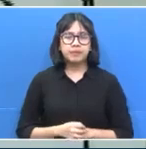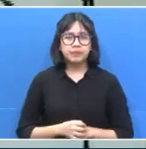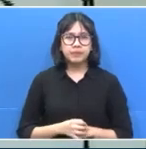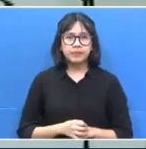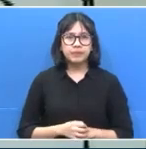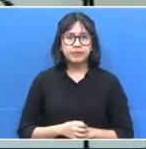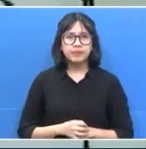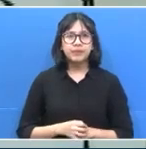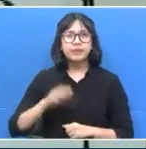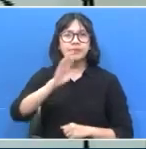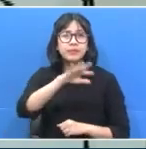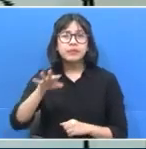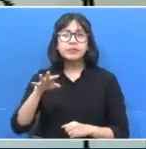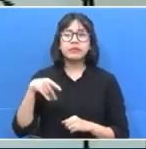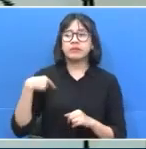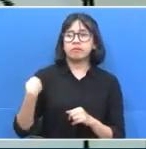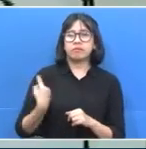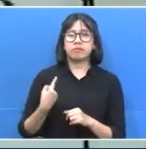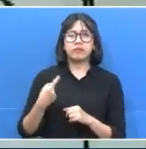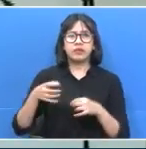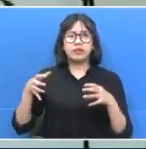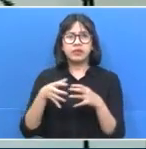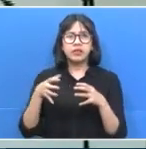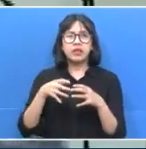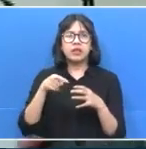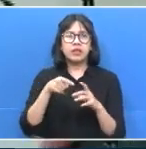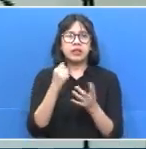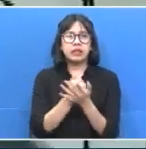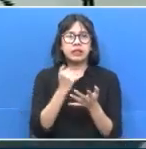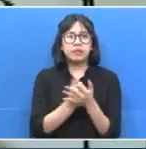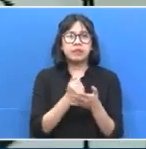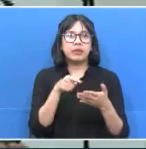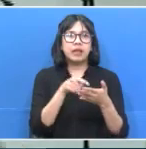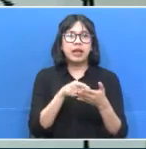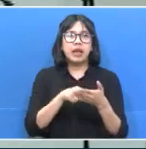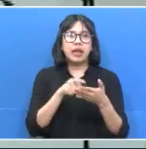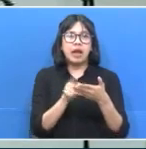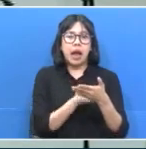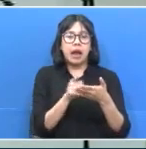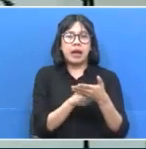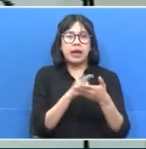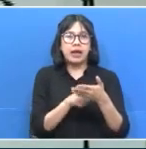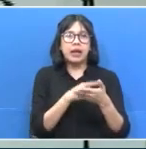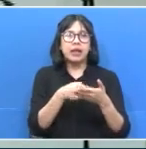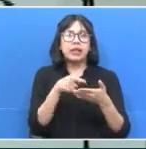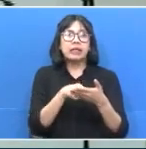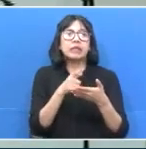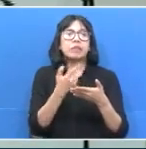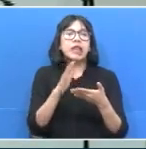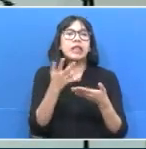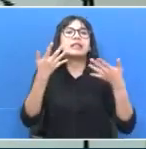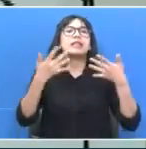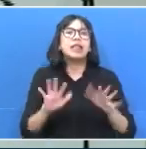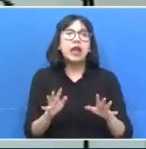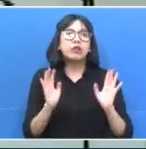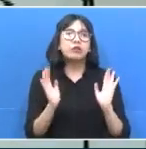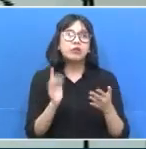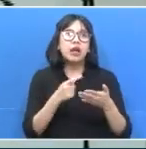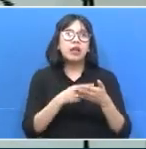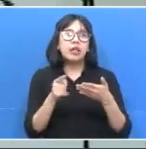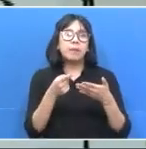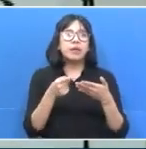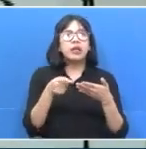Tutup kembali akhirnya itu disorot pas iklan iklan game online itu masuk tapi kan kita juga tidak